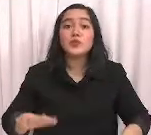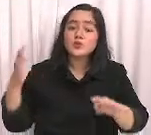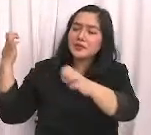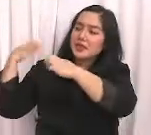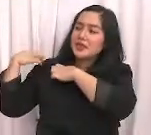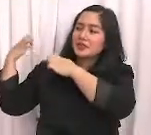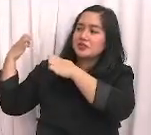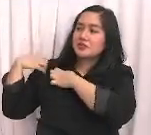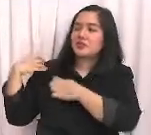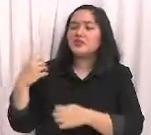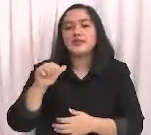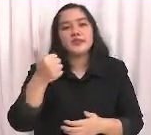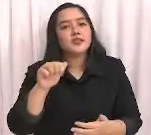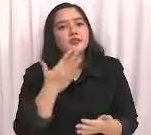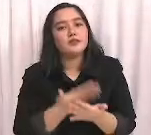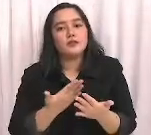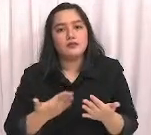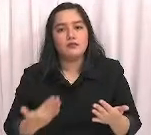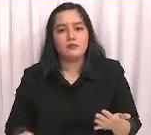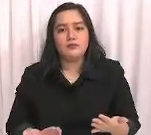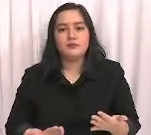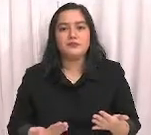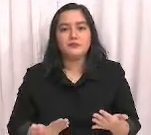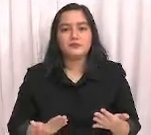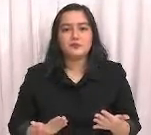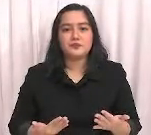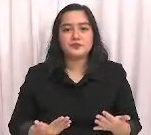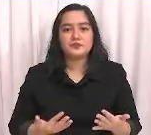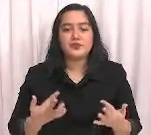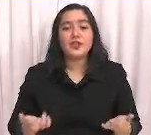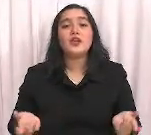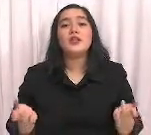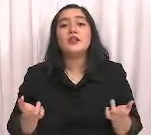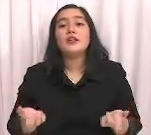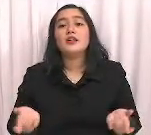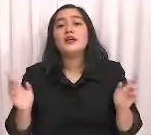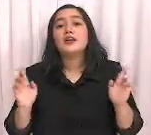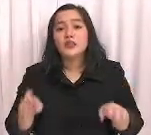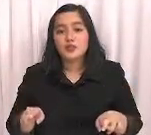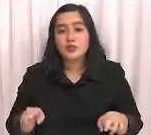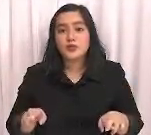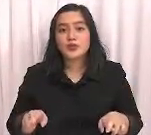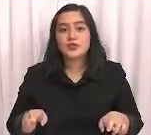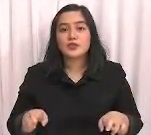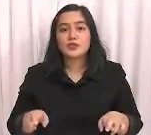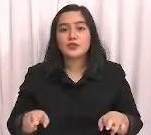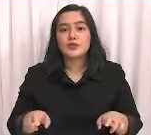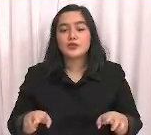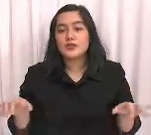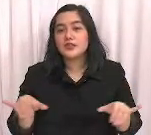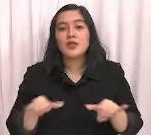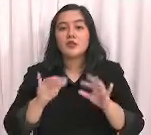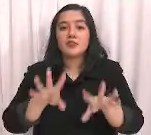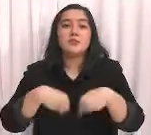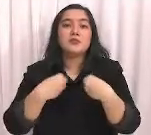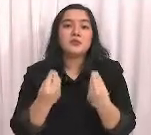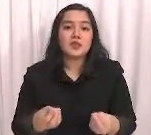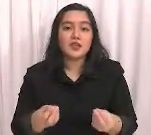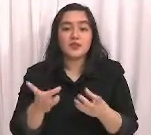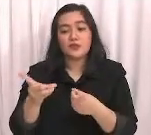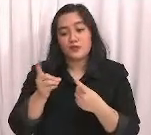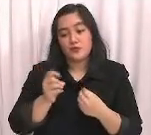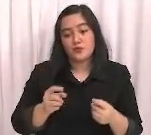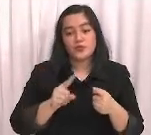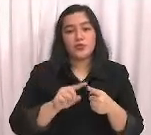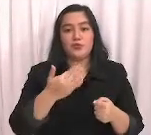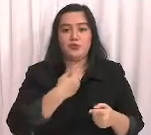maging mabait sa akin ang asawa ko. Hindi ko gagawin ito para ipagkatiwala ng asawa ko yung